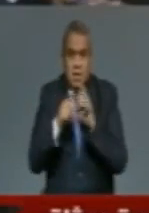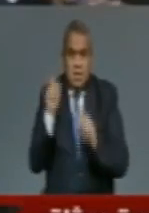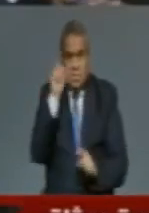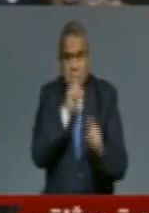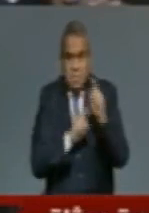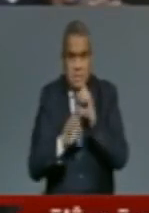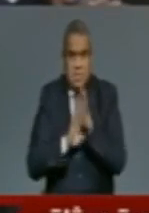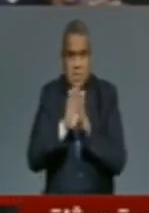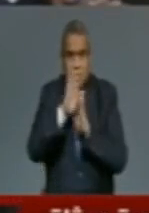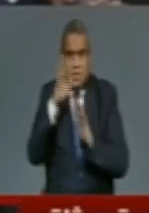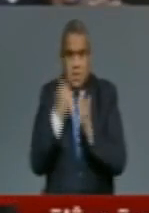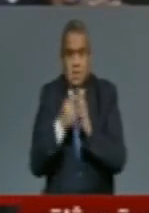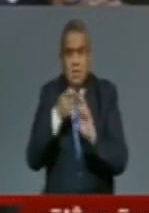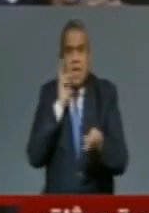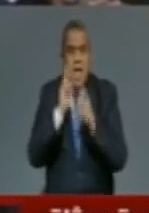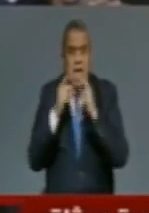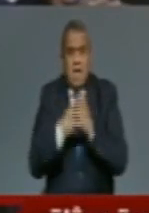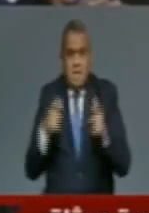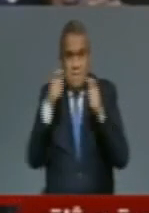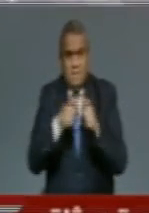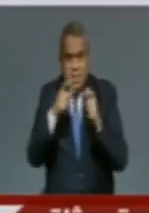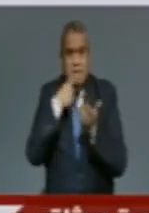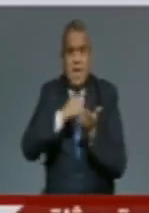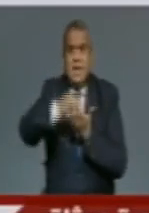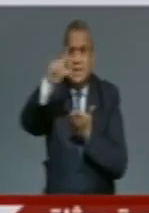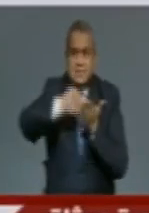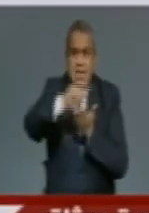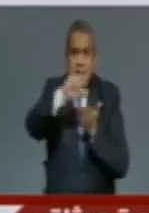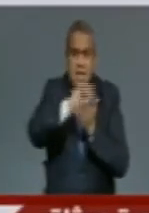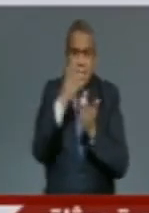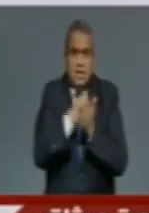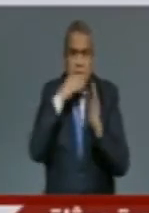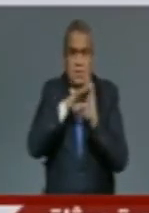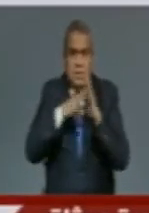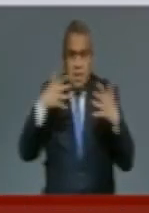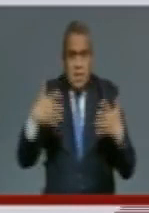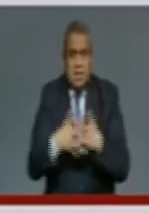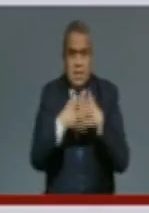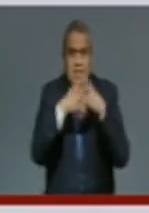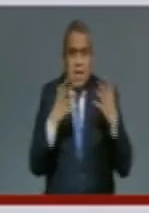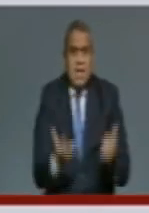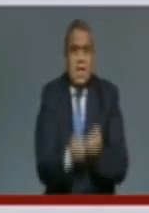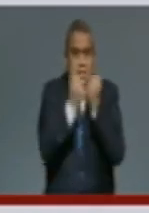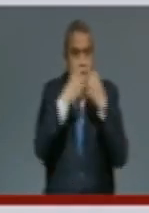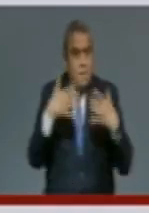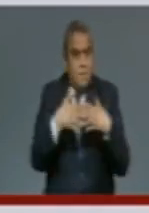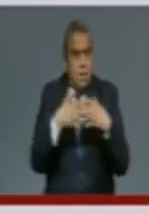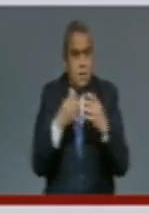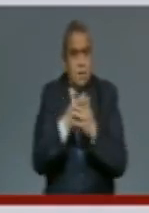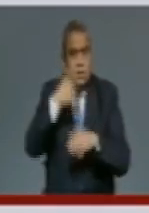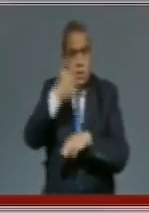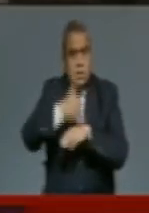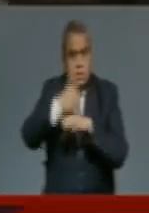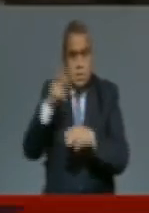بمختلف المحافل الدولية من خلال عدد من الرسائل على رأسها ضرورة تكاتف الجميع لا سيما مؤسسات التمويل الدولية